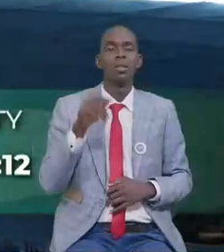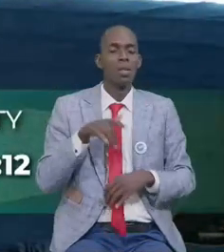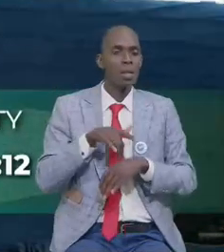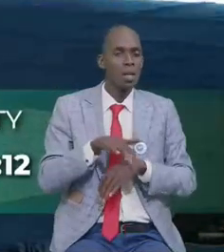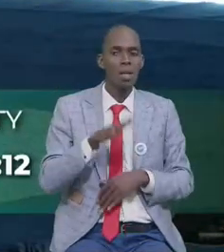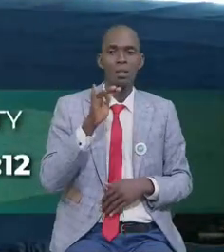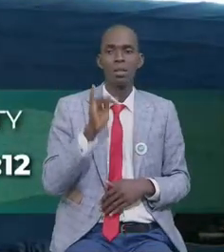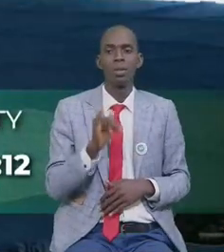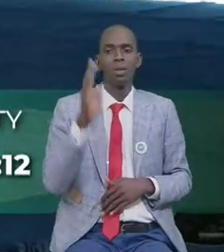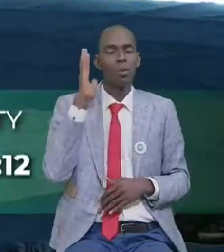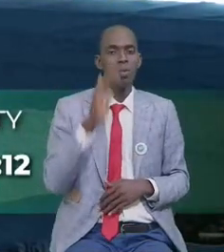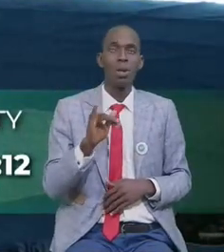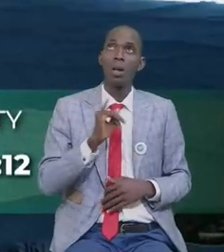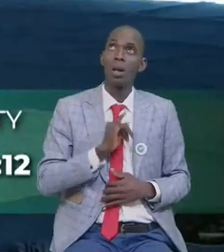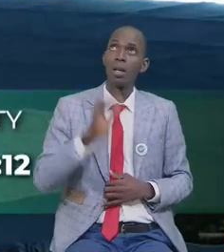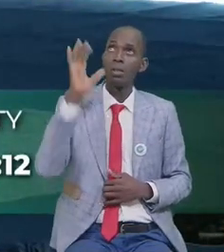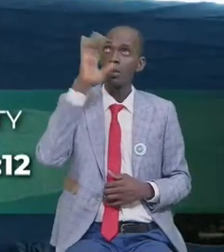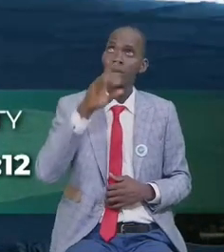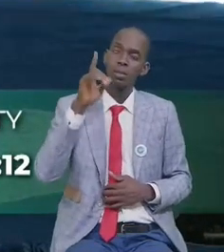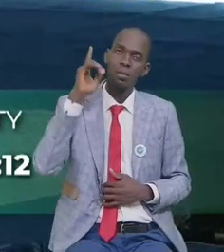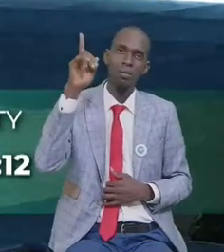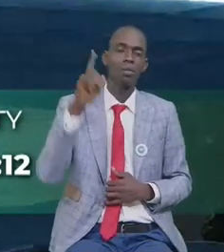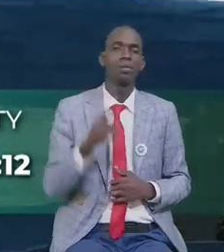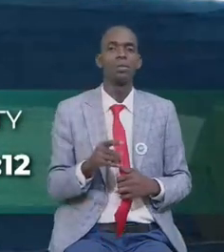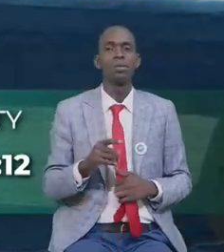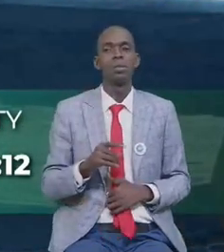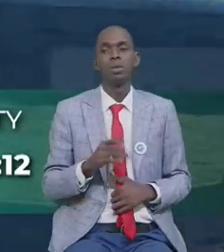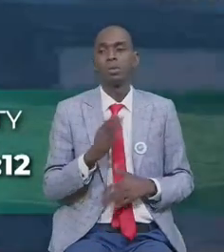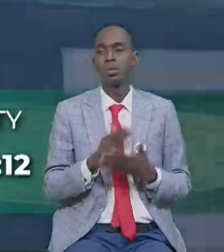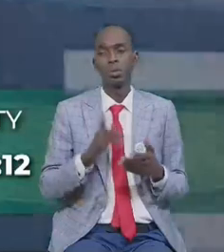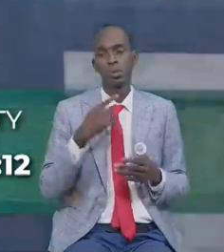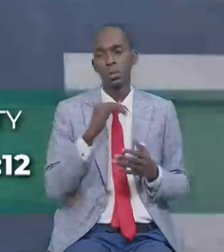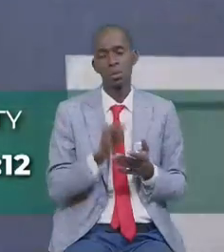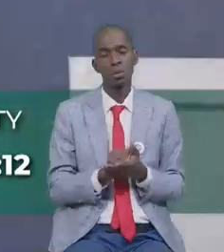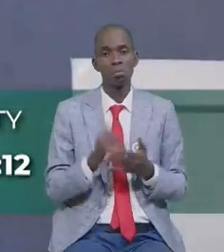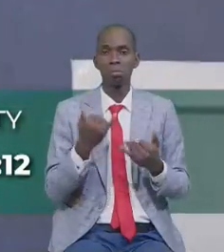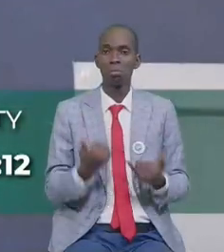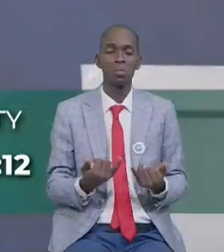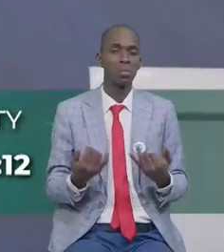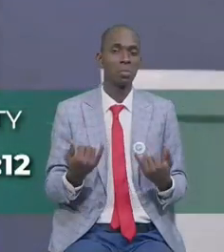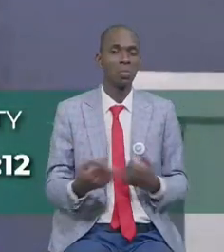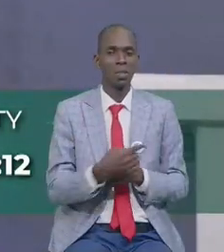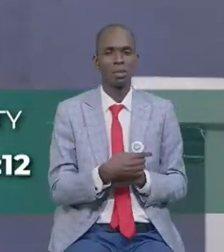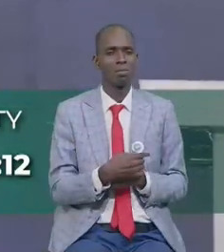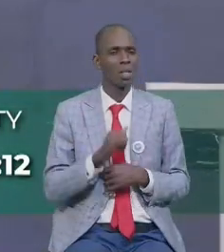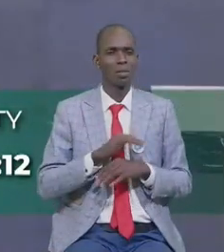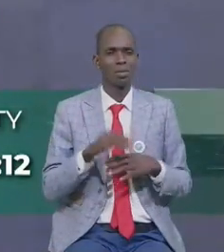Je te cherche. Quelqu'un dit aujourd'hui, je ne comprends